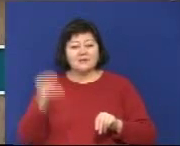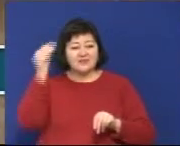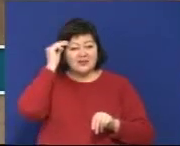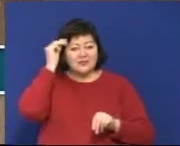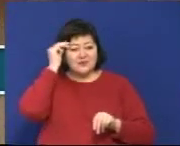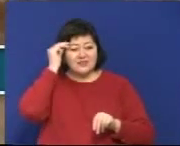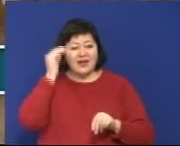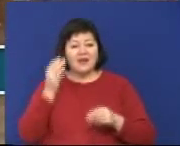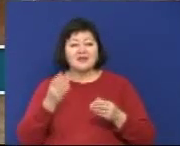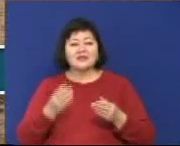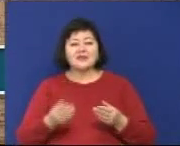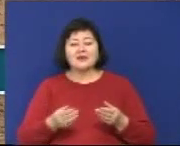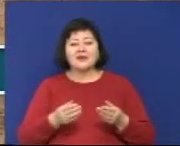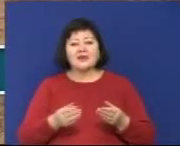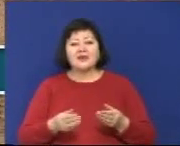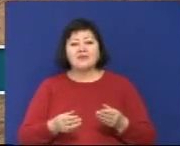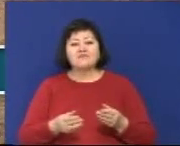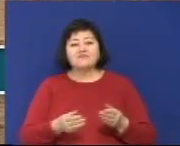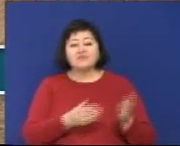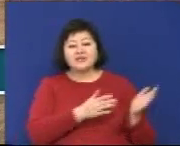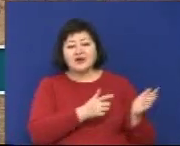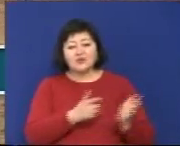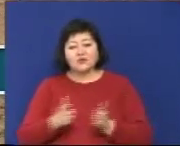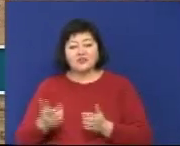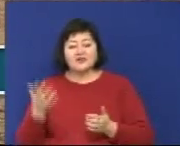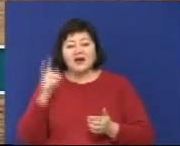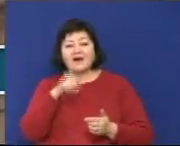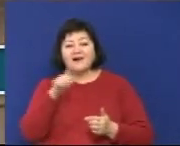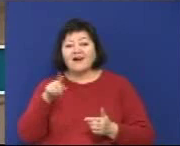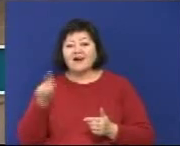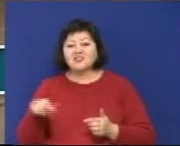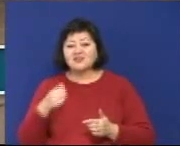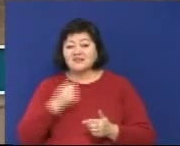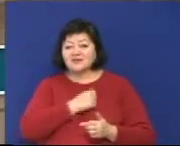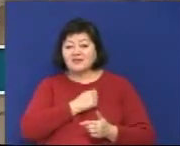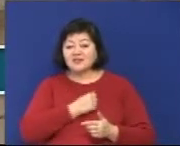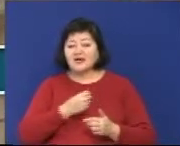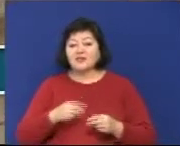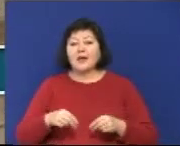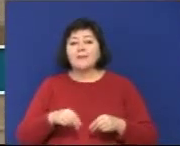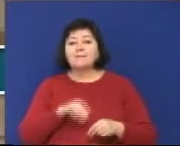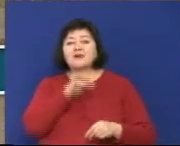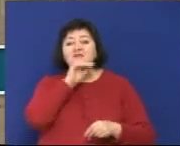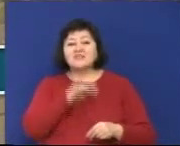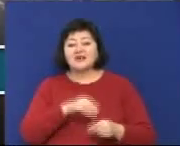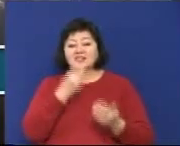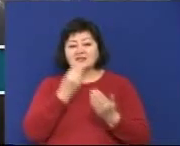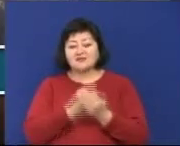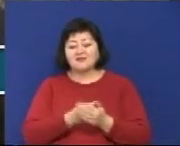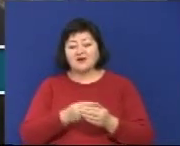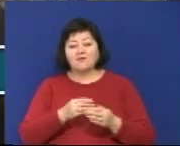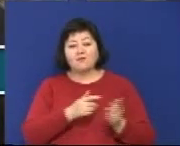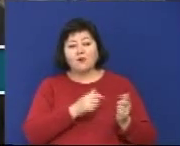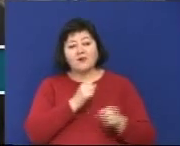что в разведке случайных людей не бывает. Здесь каждый солдат является профессионалом своего дела и готов к выполнению поставленных